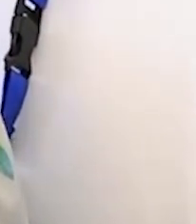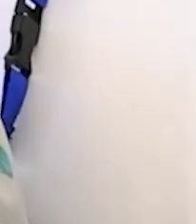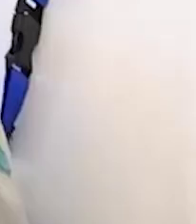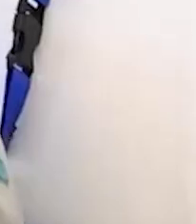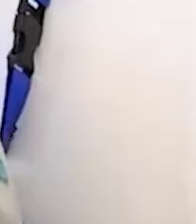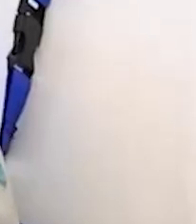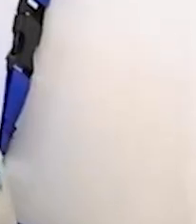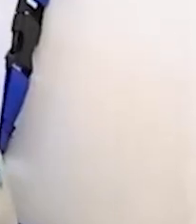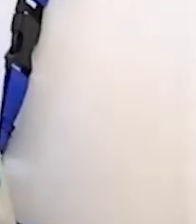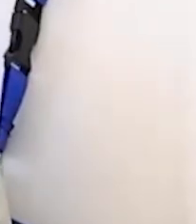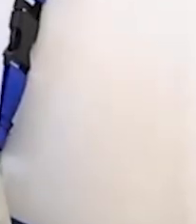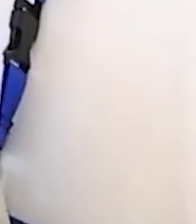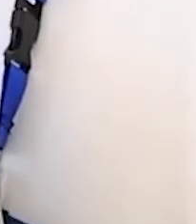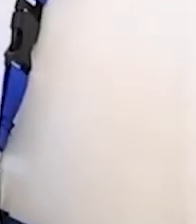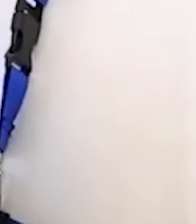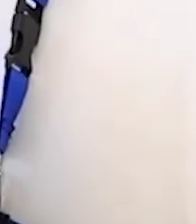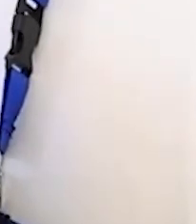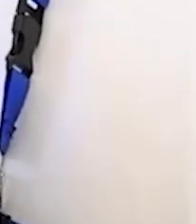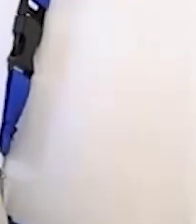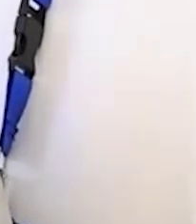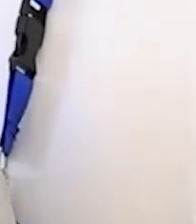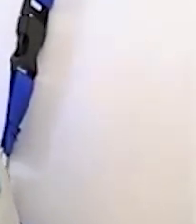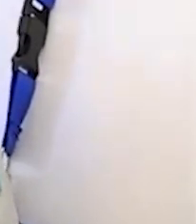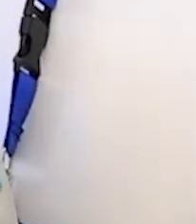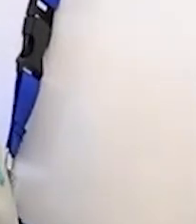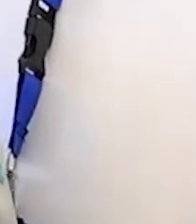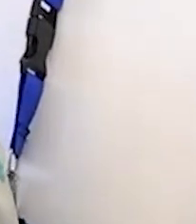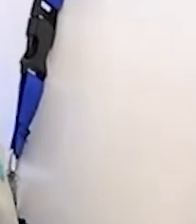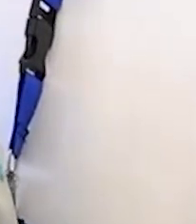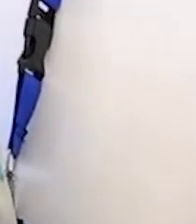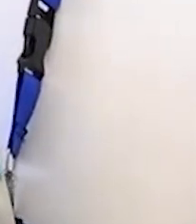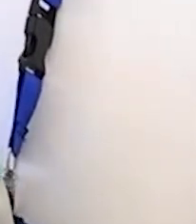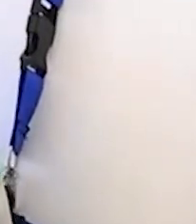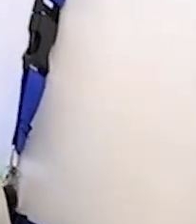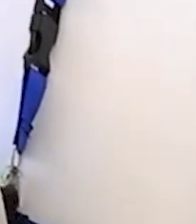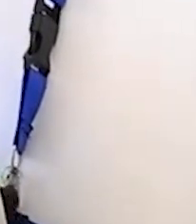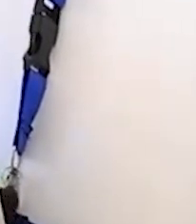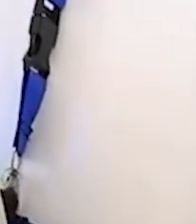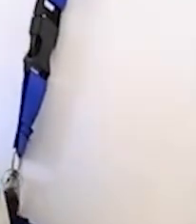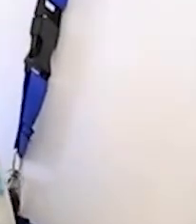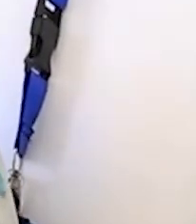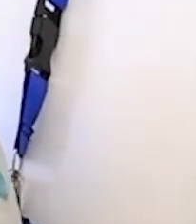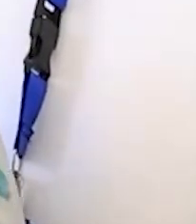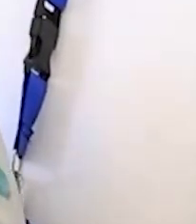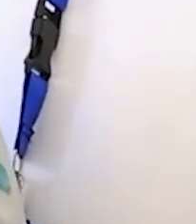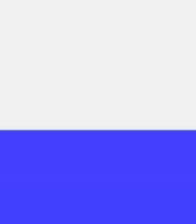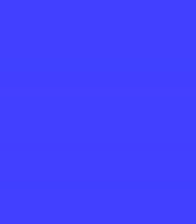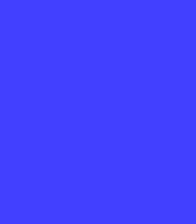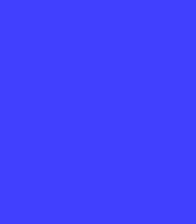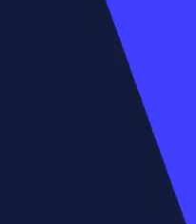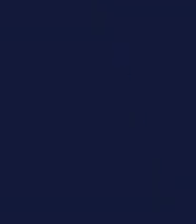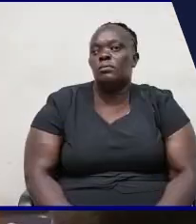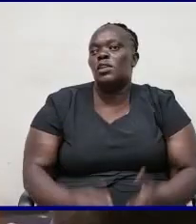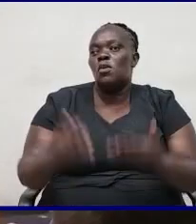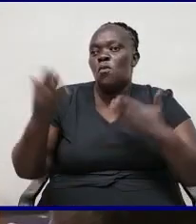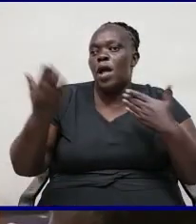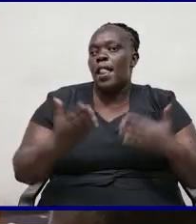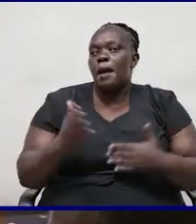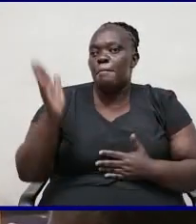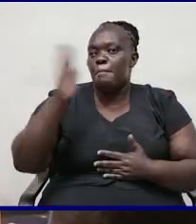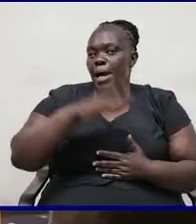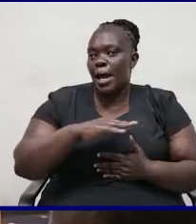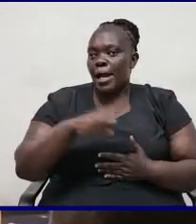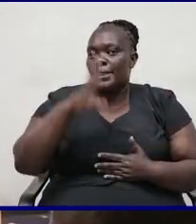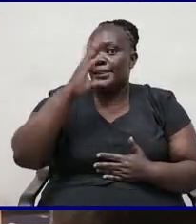ile. Maana siri ni kujisajili. Ukijisajili, huduma zote hizi zinakuja kwako popote bila wasiwasi wowote. Welcome back